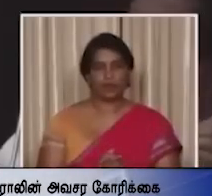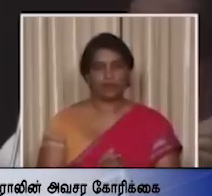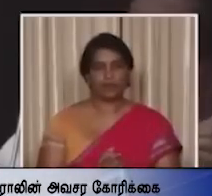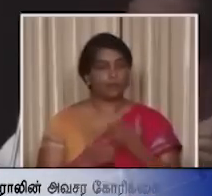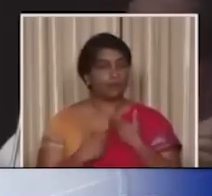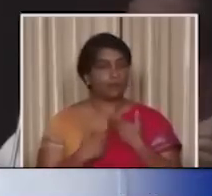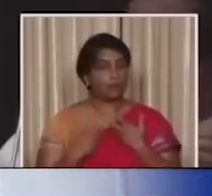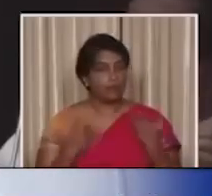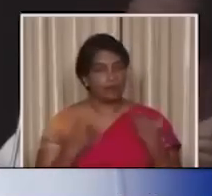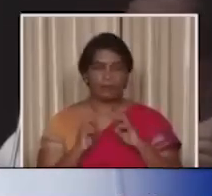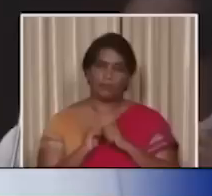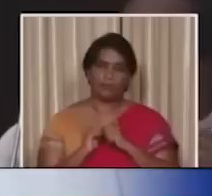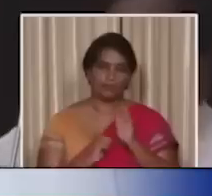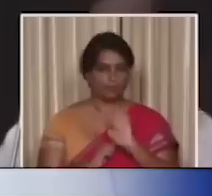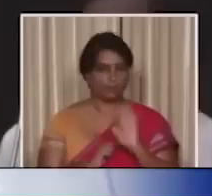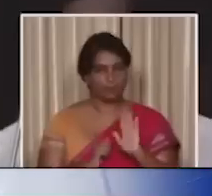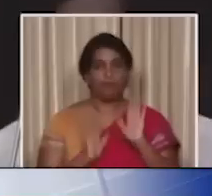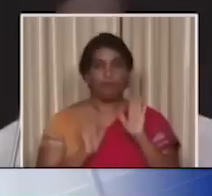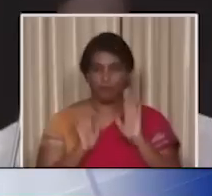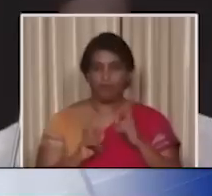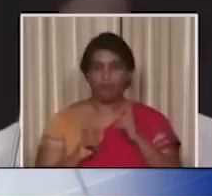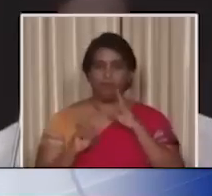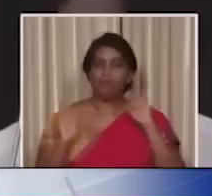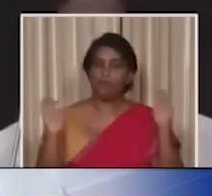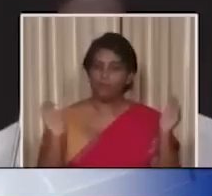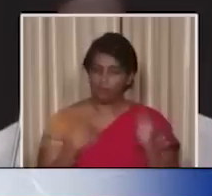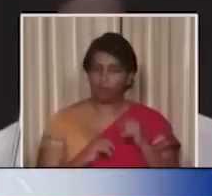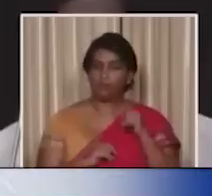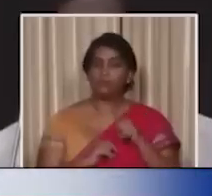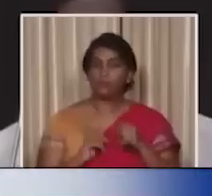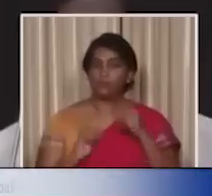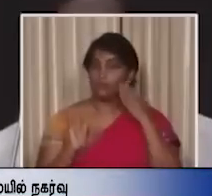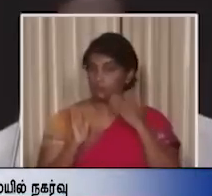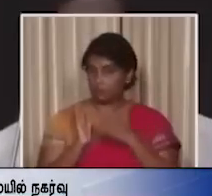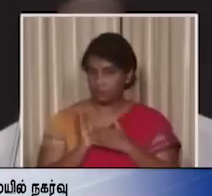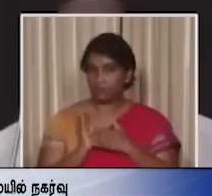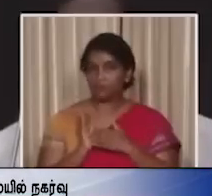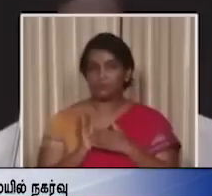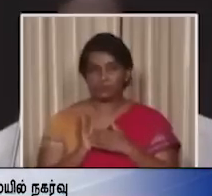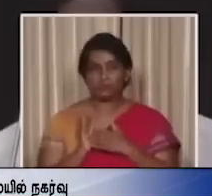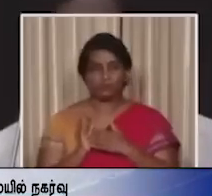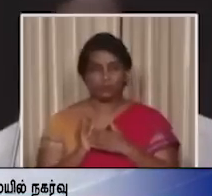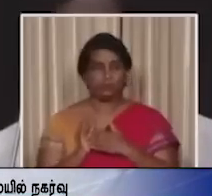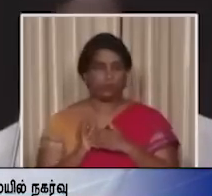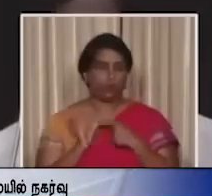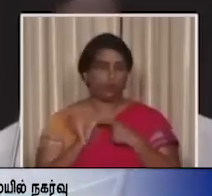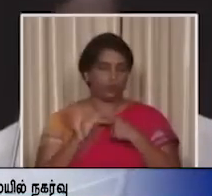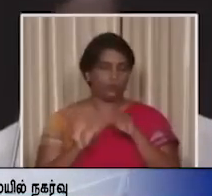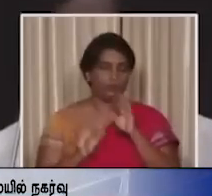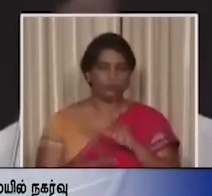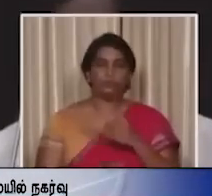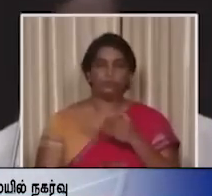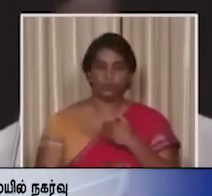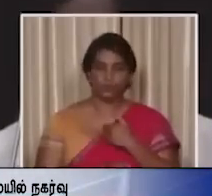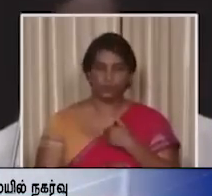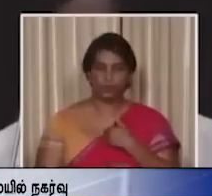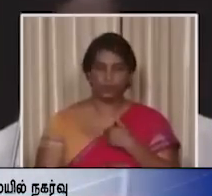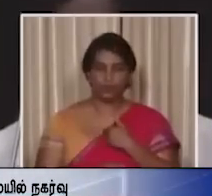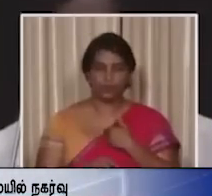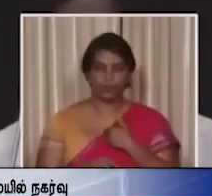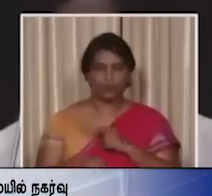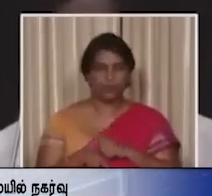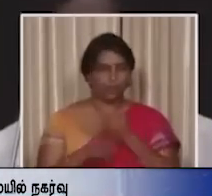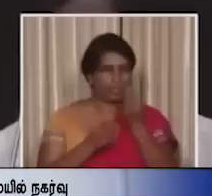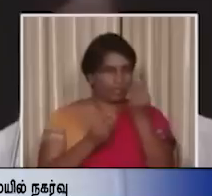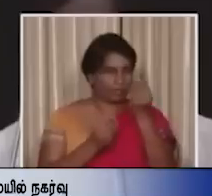2022 இலங்கைக்கு கொண்டு வரப்பட்டது. தற்போது இந்த மருந்து இலங்கையில் இல்லை என குற்றம் சாட்டப்பட்டுள்ளது. எனினும் அவ்வாறானதொரு நிலை